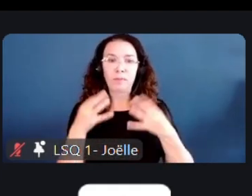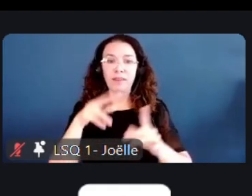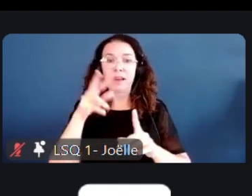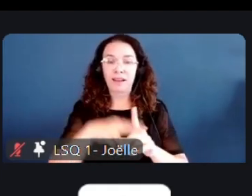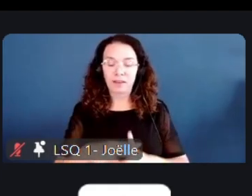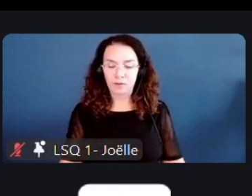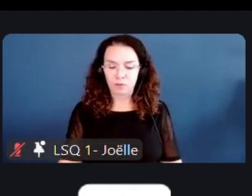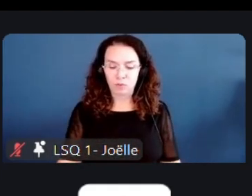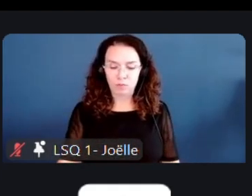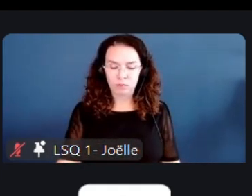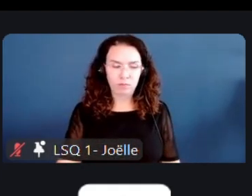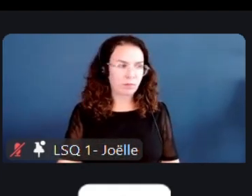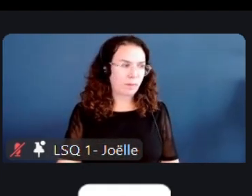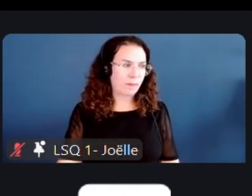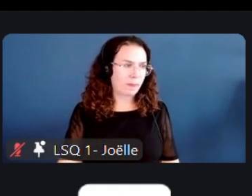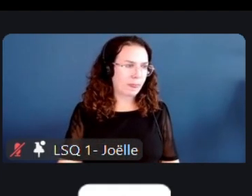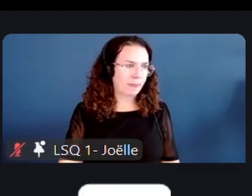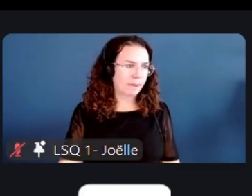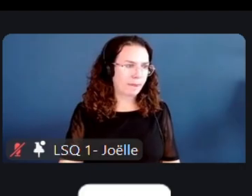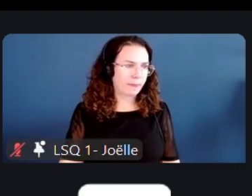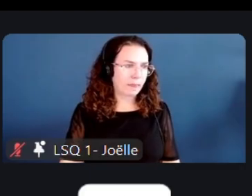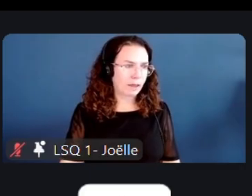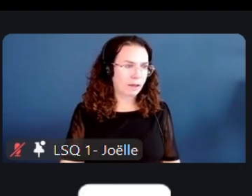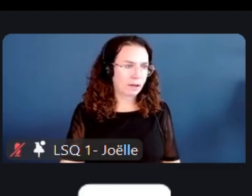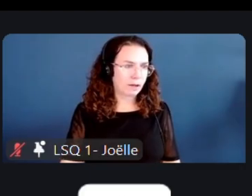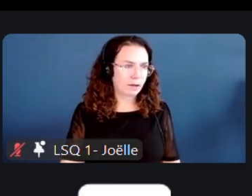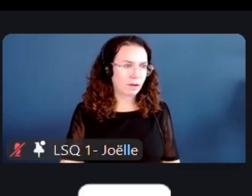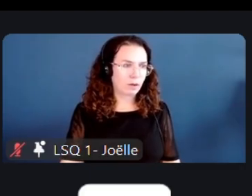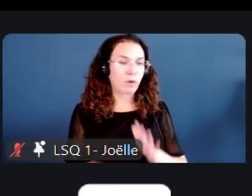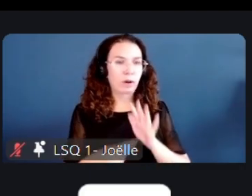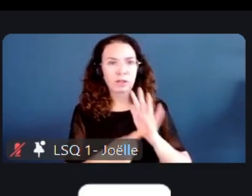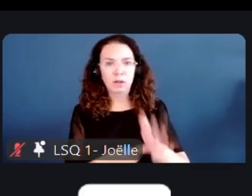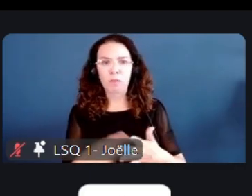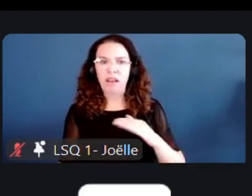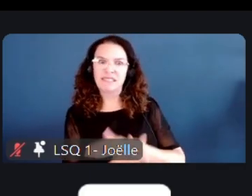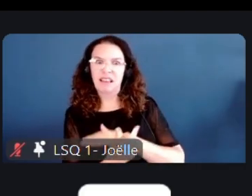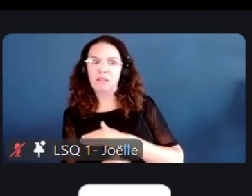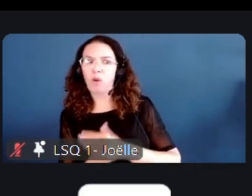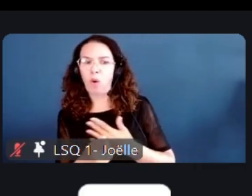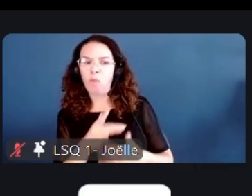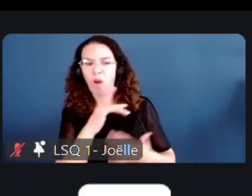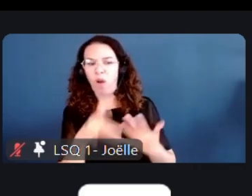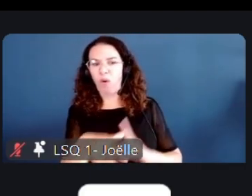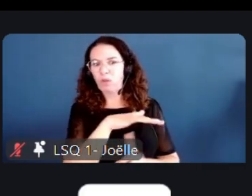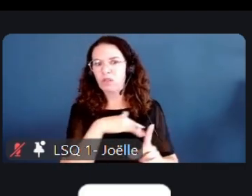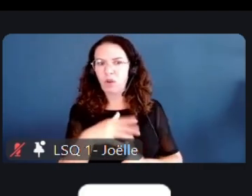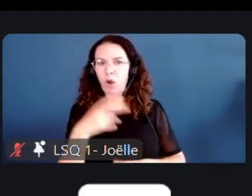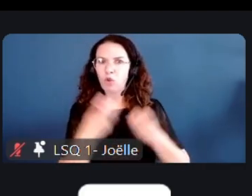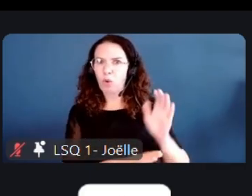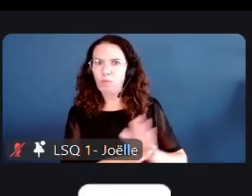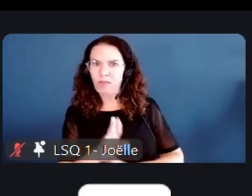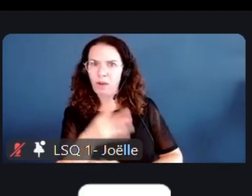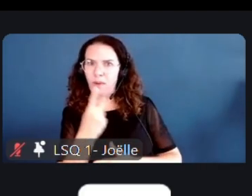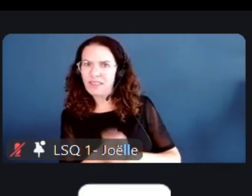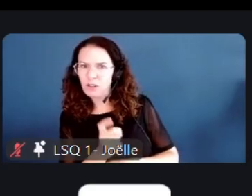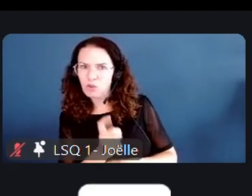rendez-vous. Par exemple, certains termes à éviter seraient condition, syndrome, troubles de développement